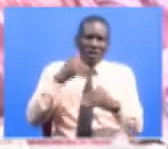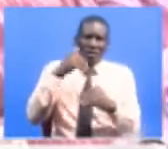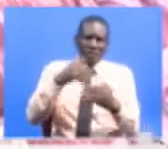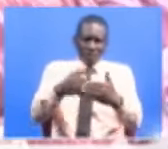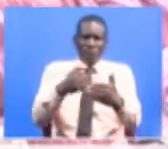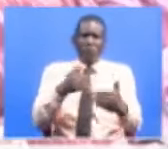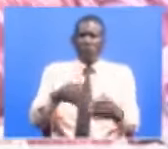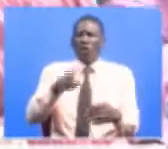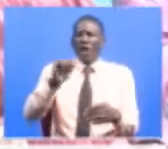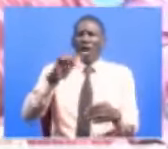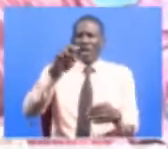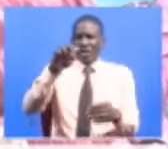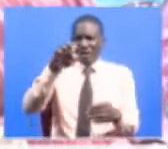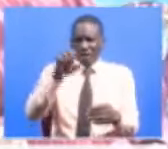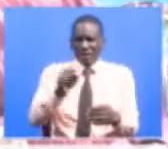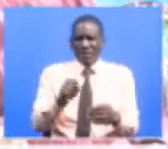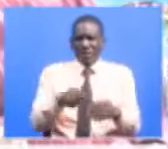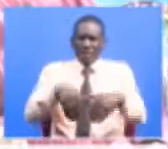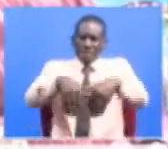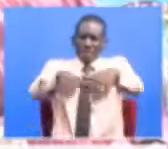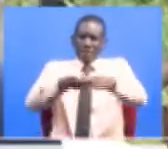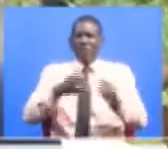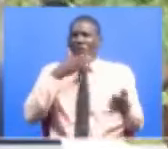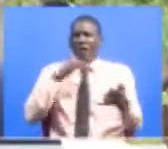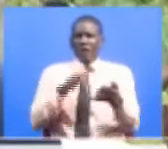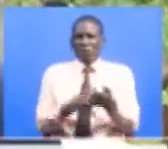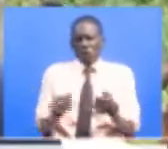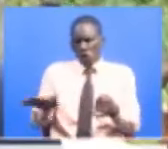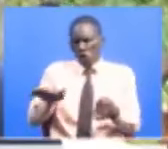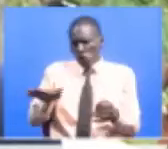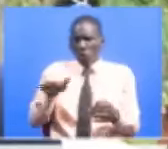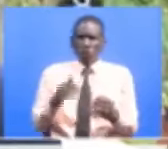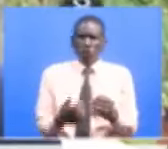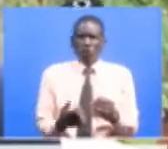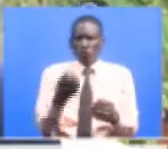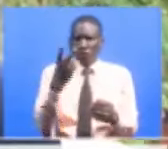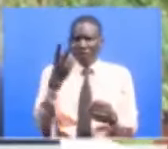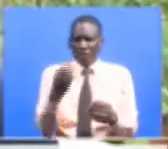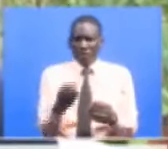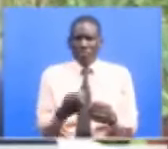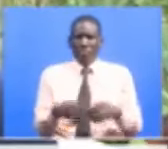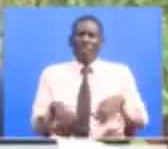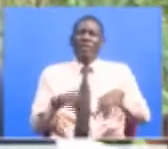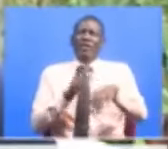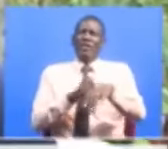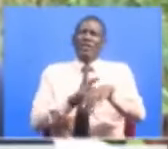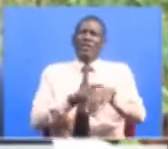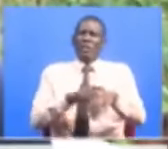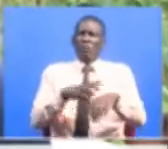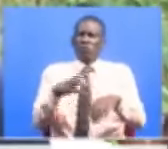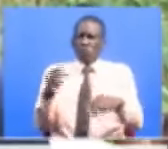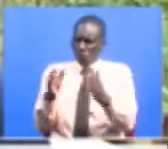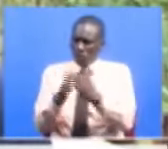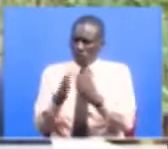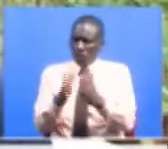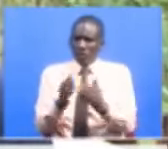Agnes kumzika mpwa wake John. Asubuhi ya tarehe 20 akienda